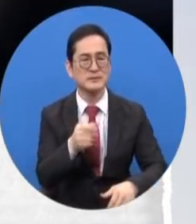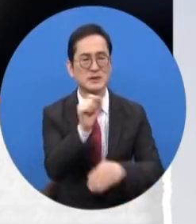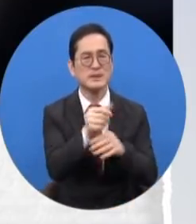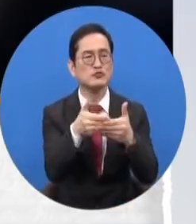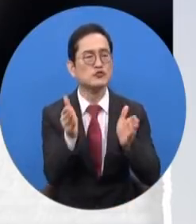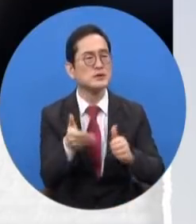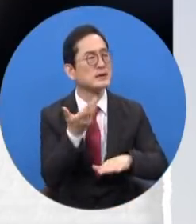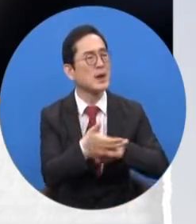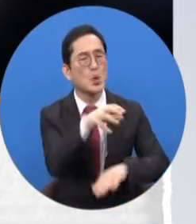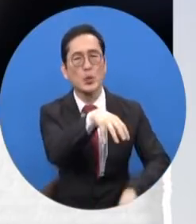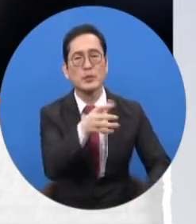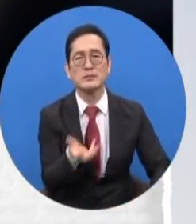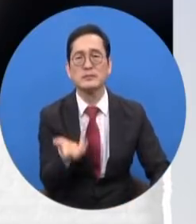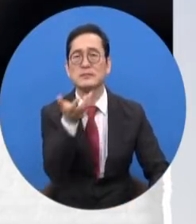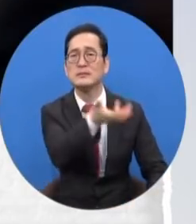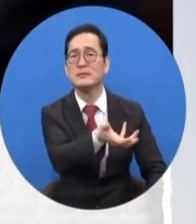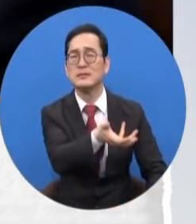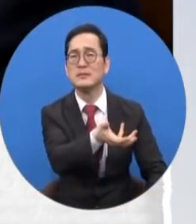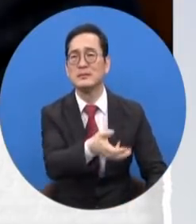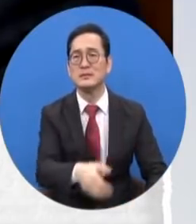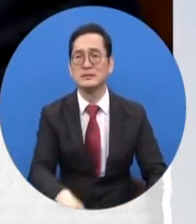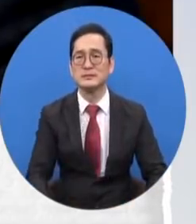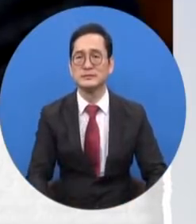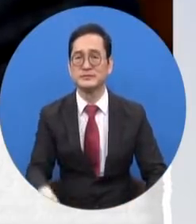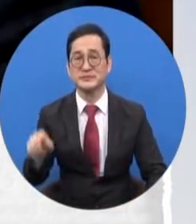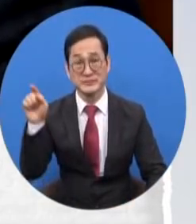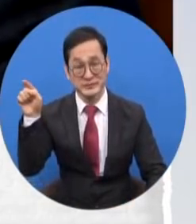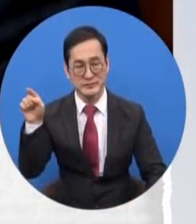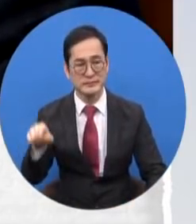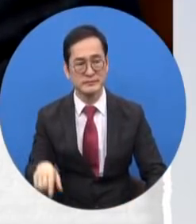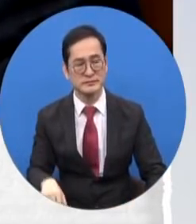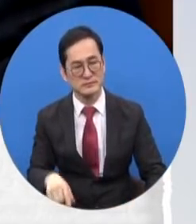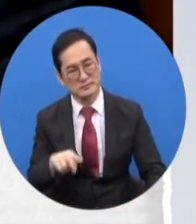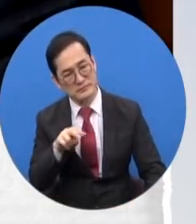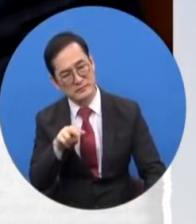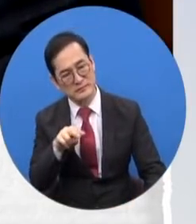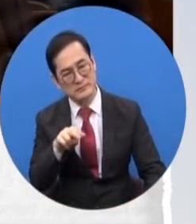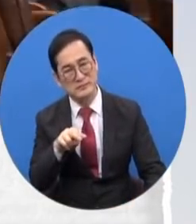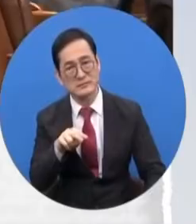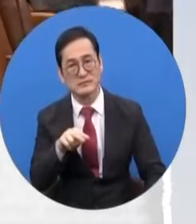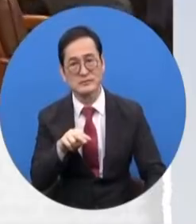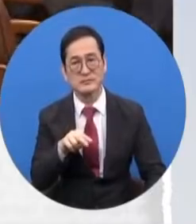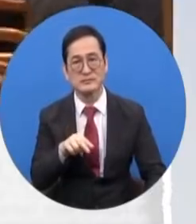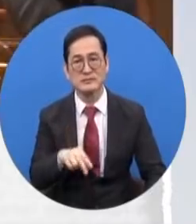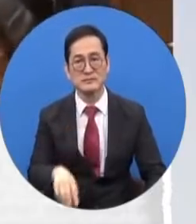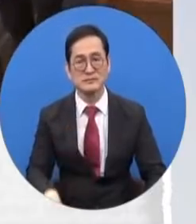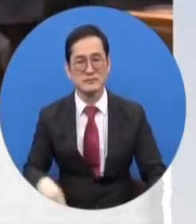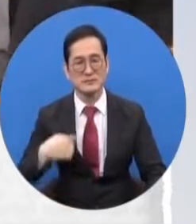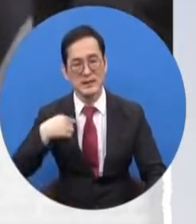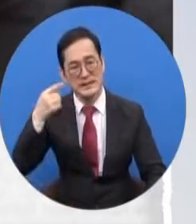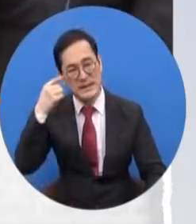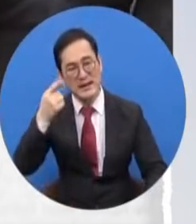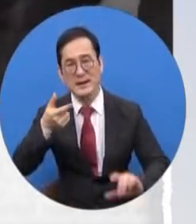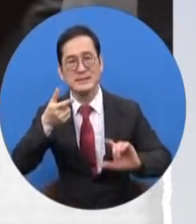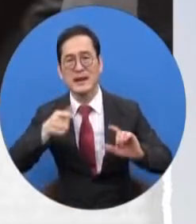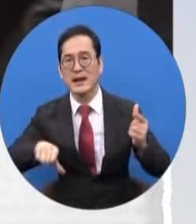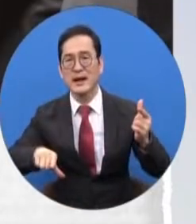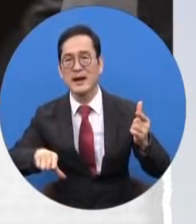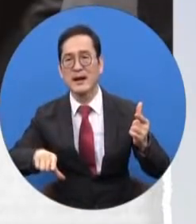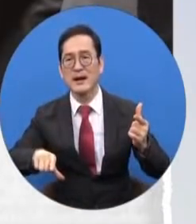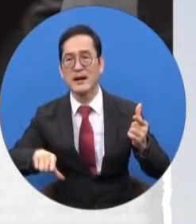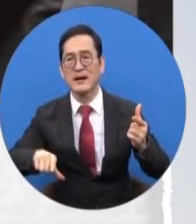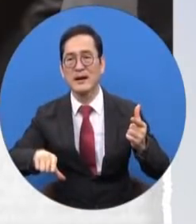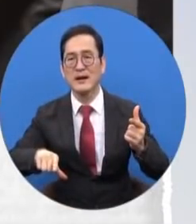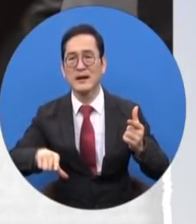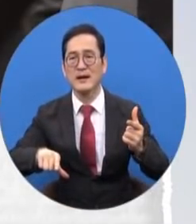되거나 정치적인 철학을 달리하거나 혹은 새로운 정부의 정치 이념을 펼칠 수 있는데